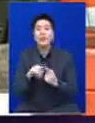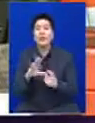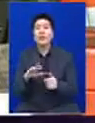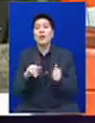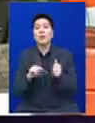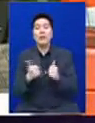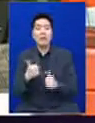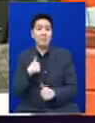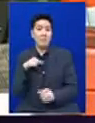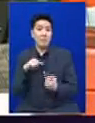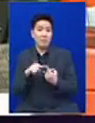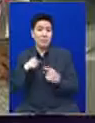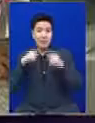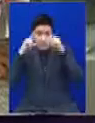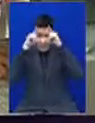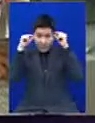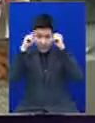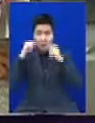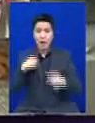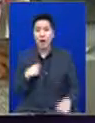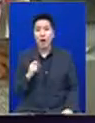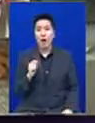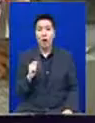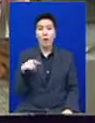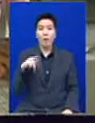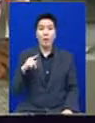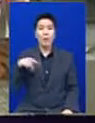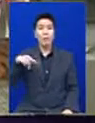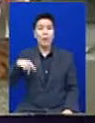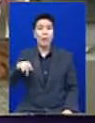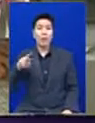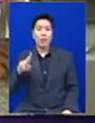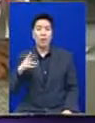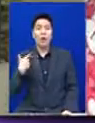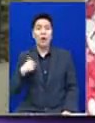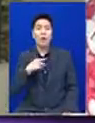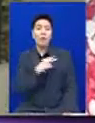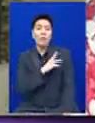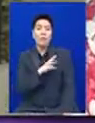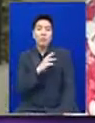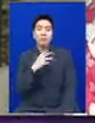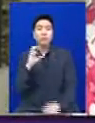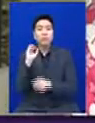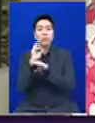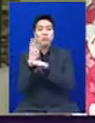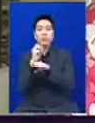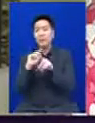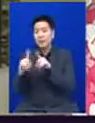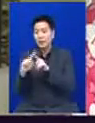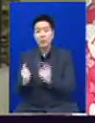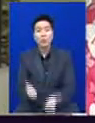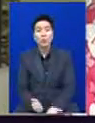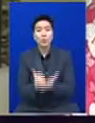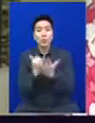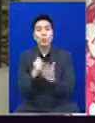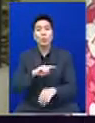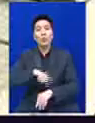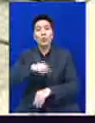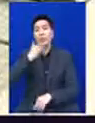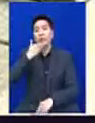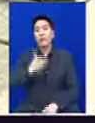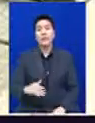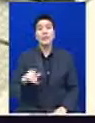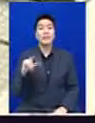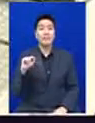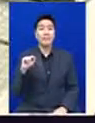พยาบาลประจำตำบลอปพร.และมูลนิธิป่อเต็กตึ๊งค่ะอำนวยความสะดวกในจุดนี้ตลอด24ชั่วโมงโ